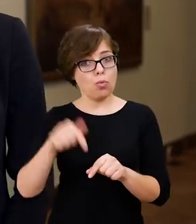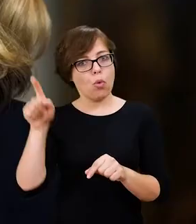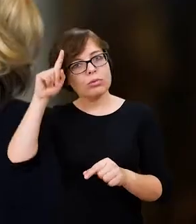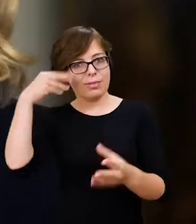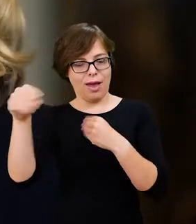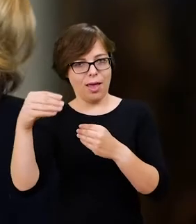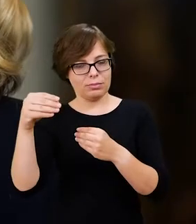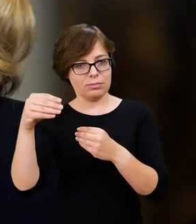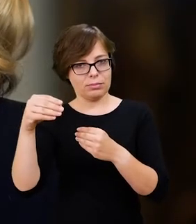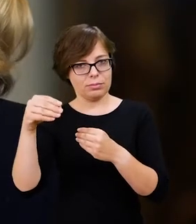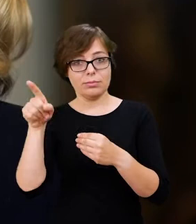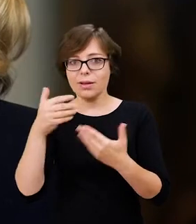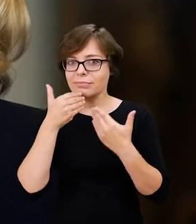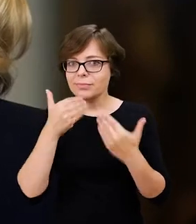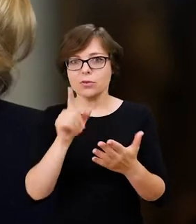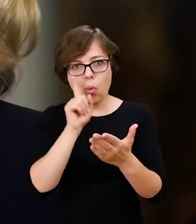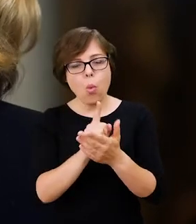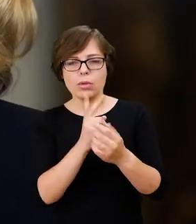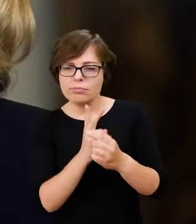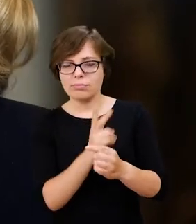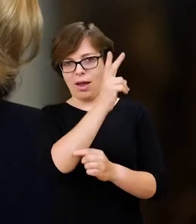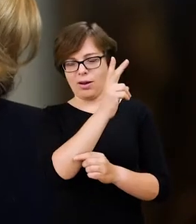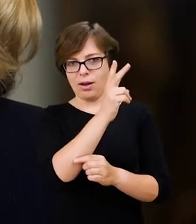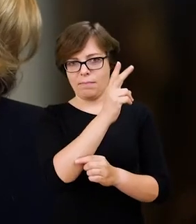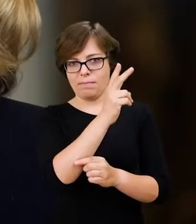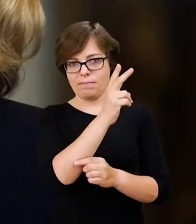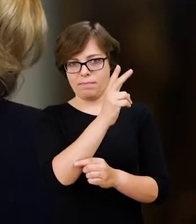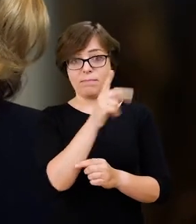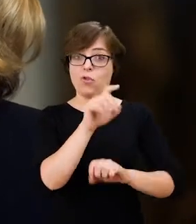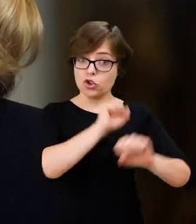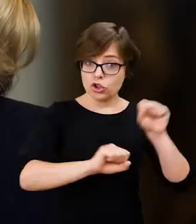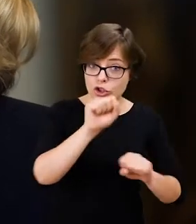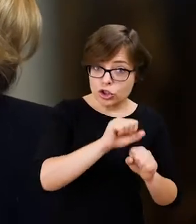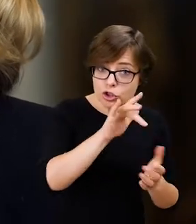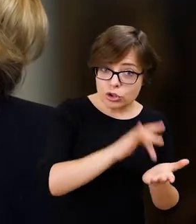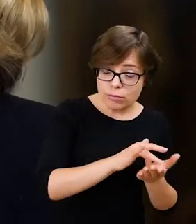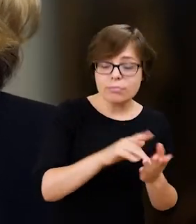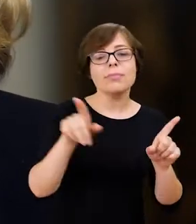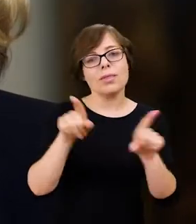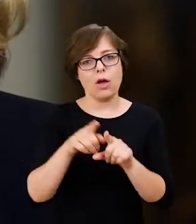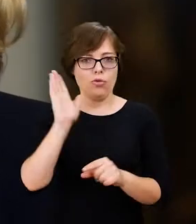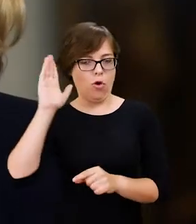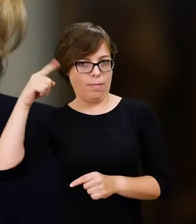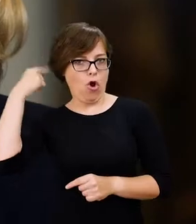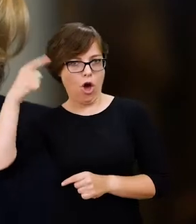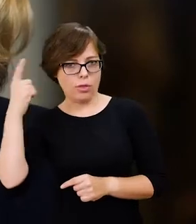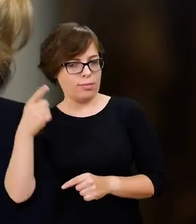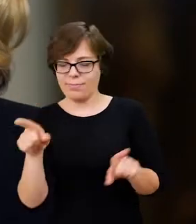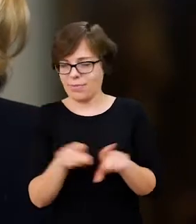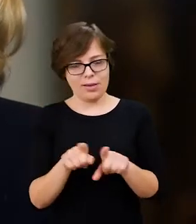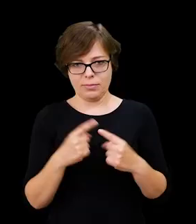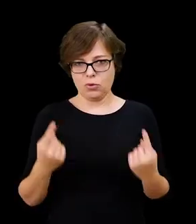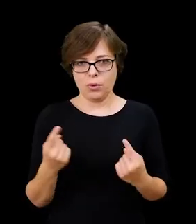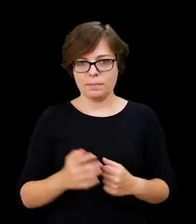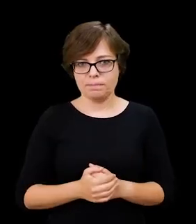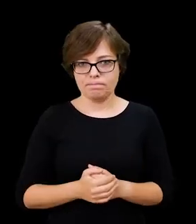talentu, żeby przebić się do tych najwyższych sfer, tak w Wiecznym Mieście, jak później w